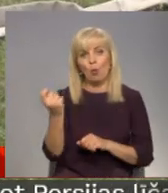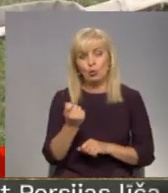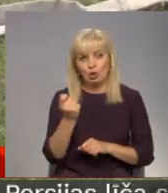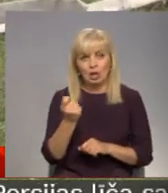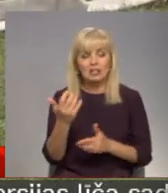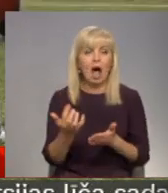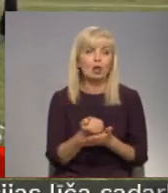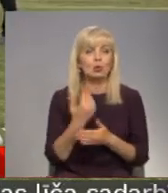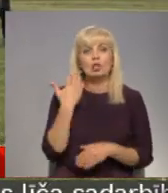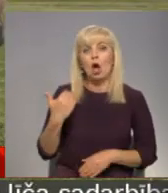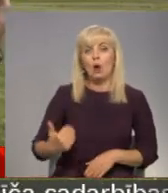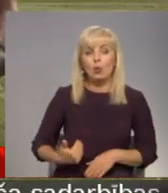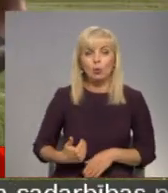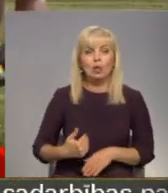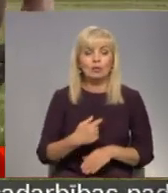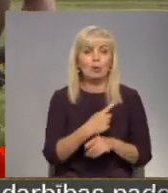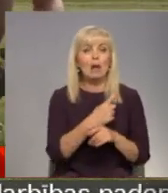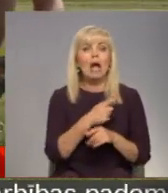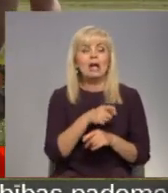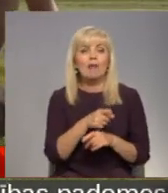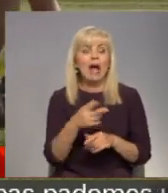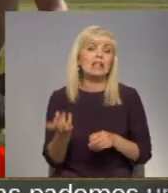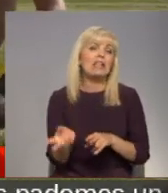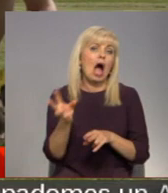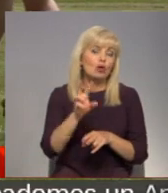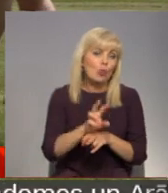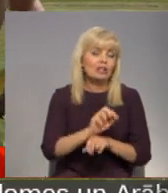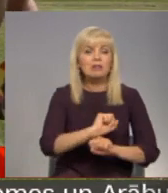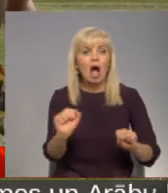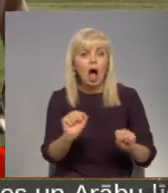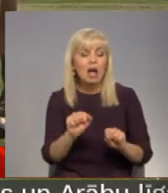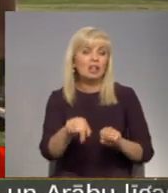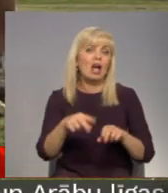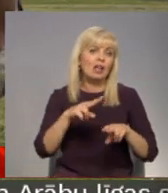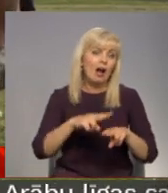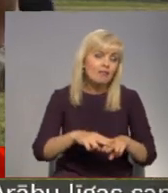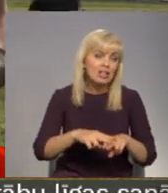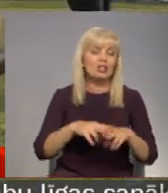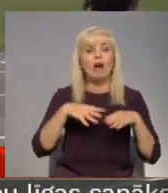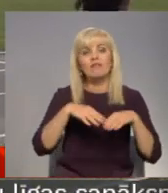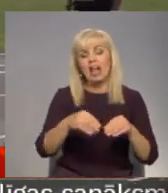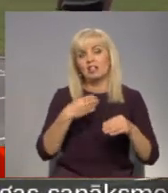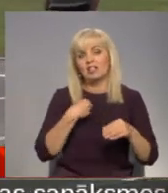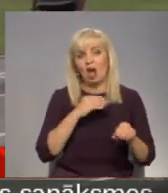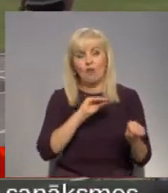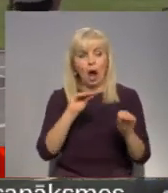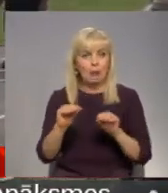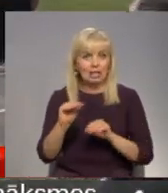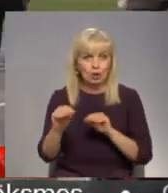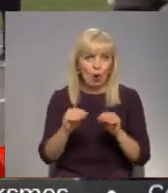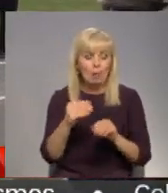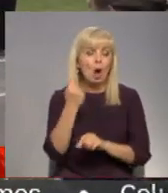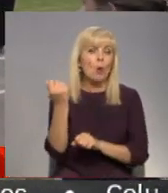kur atrodas Kuldīgā, jo ierodas ātrāk notikumu vietā un veic tos glābšanas darbus, ko var ar savu aprīkojumu. Ugunsdzēsēja auto,